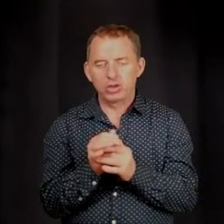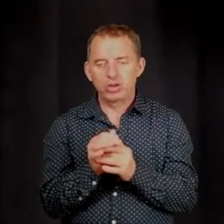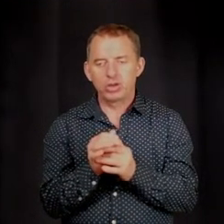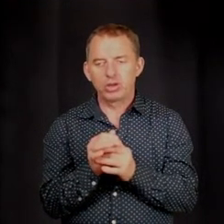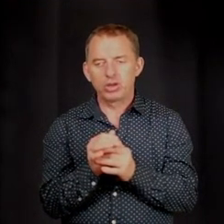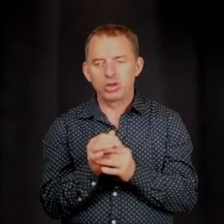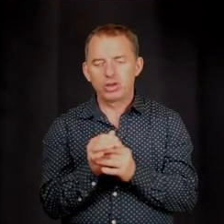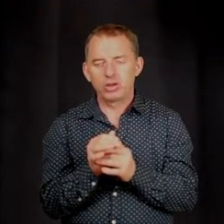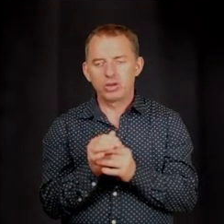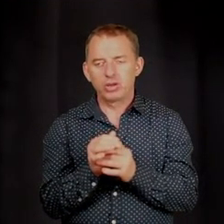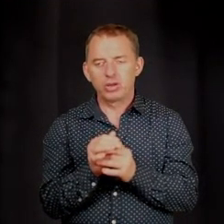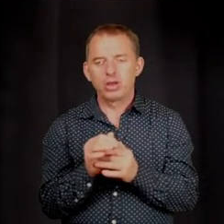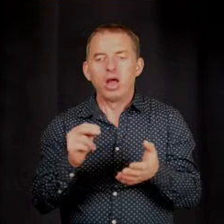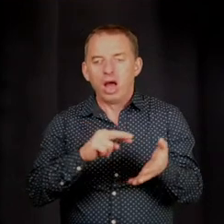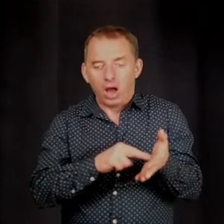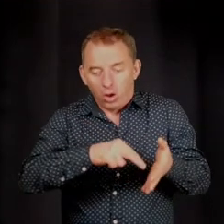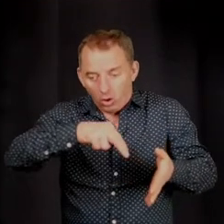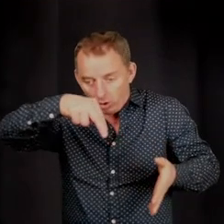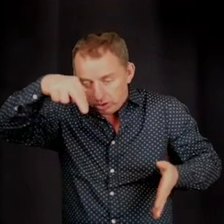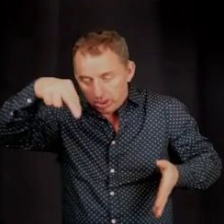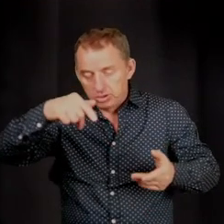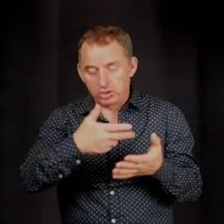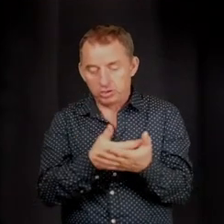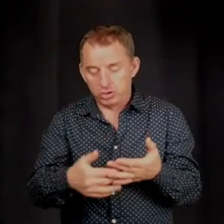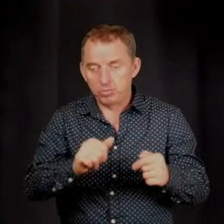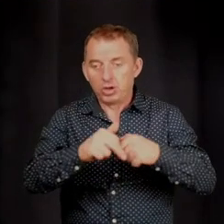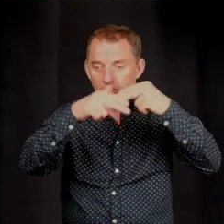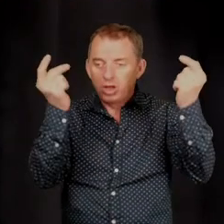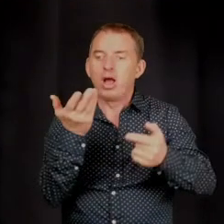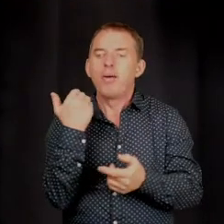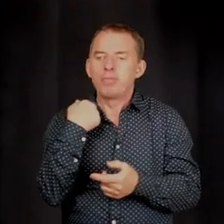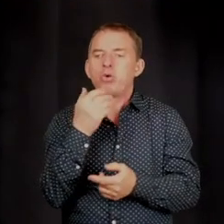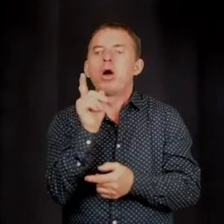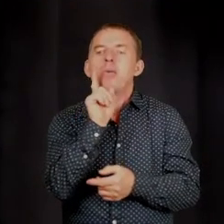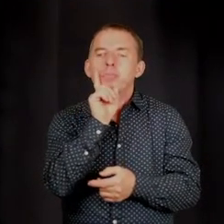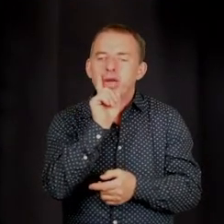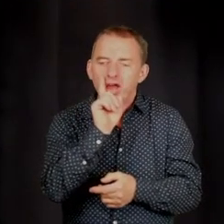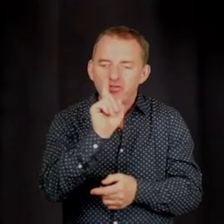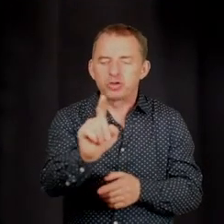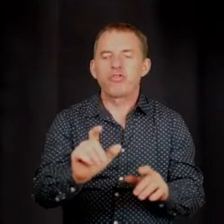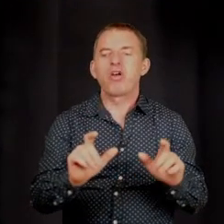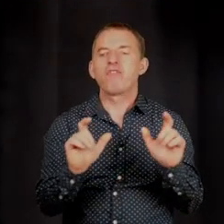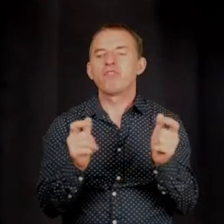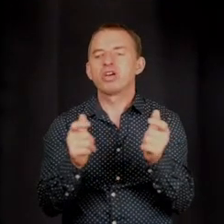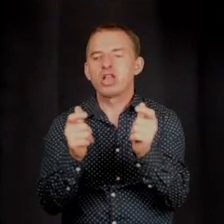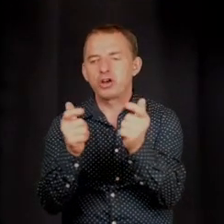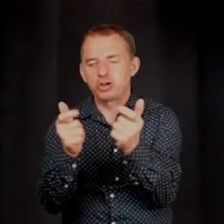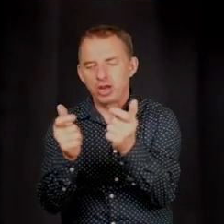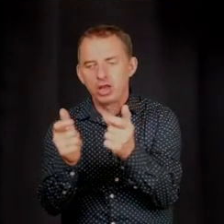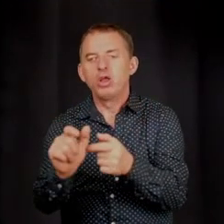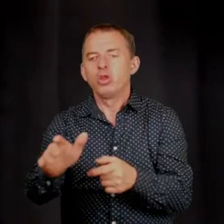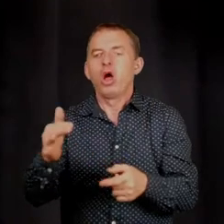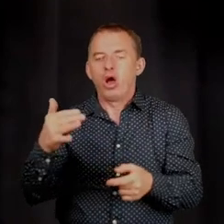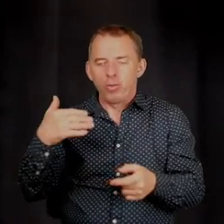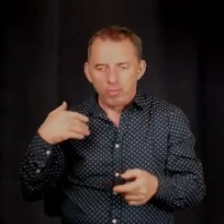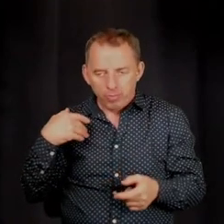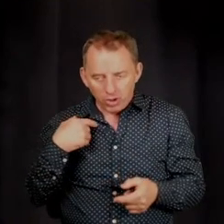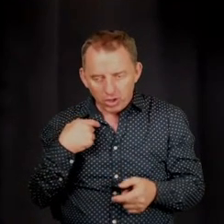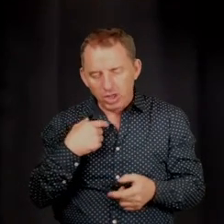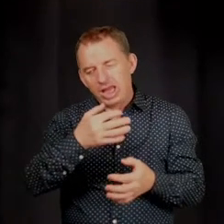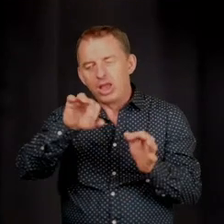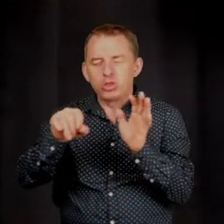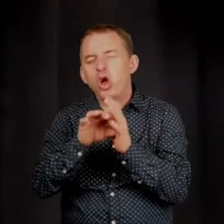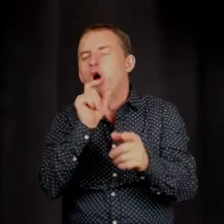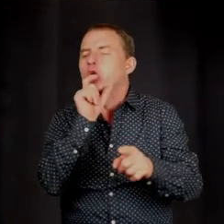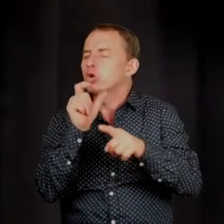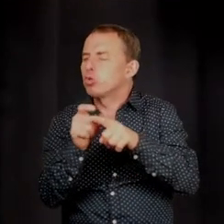Jezusa odejście z ziemi do nieba było bardzo prawdziwym wydarzeniem. It was a literal event. To było dosłowne wydarzenie,